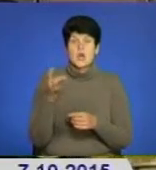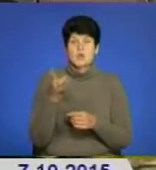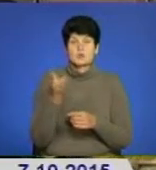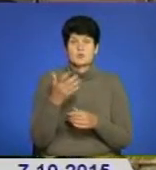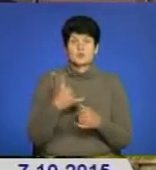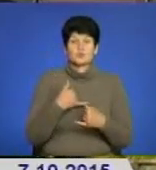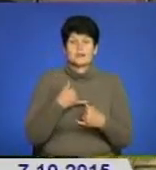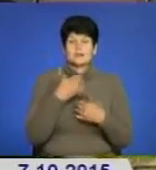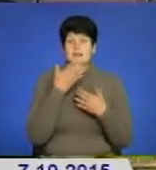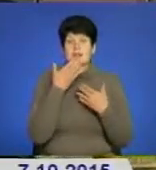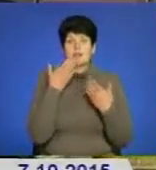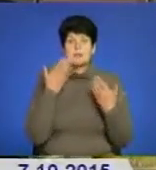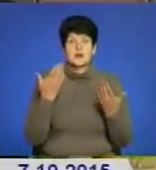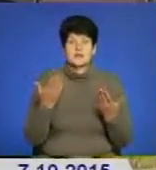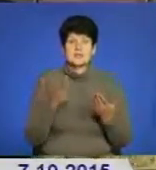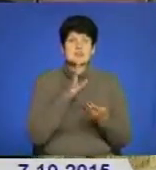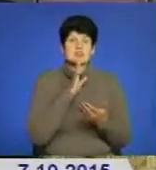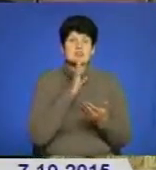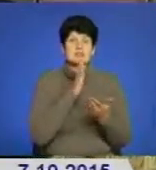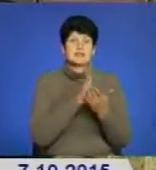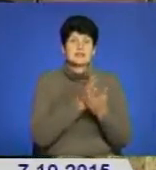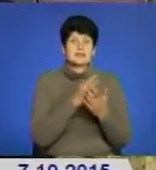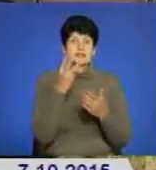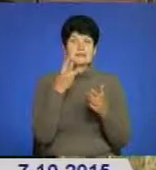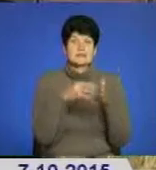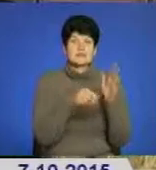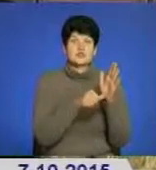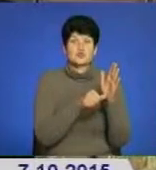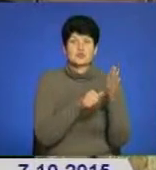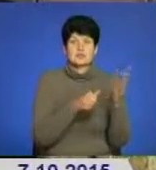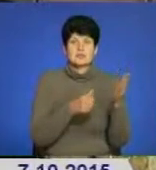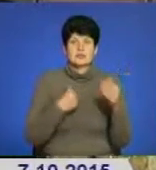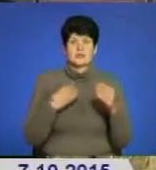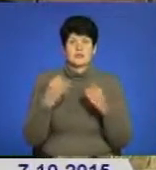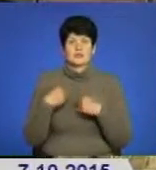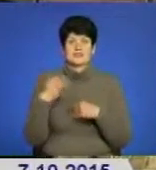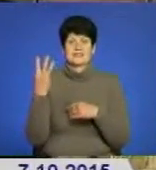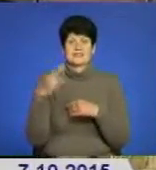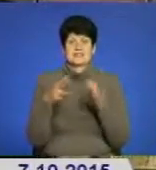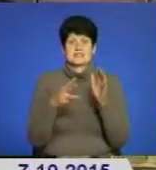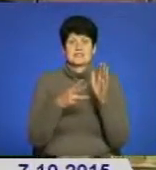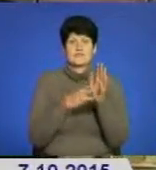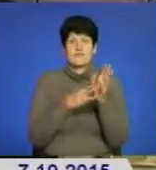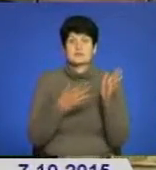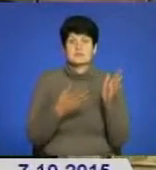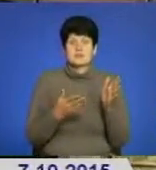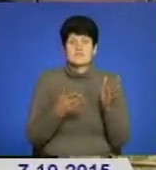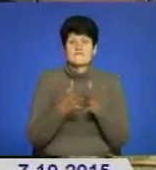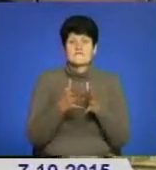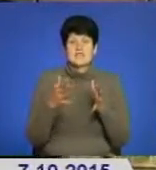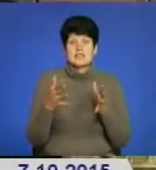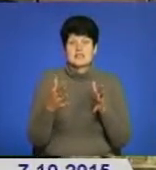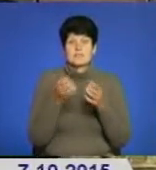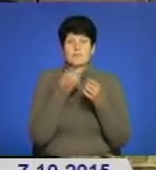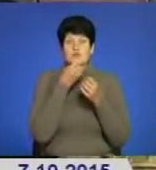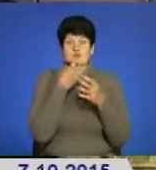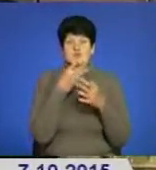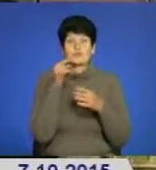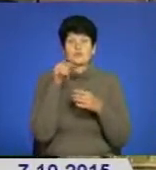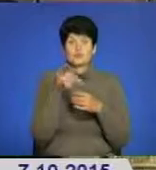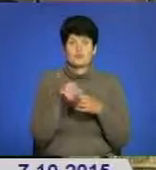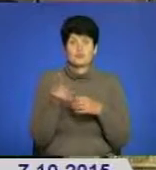нас немає, от дівчата мають, якщо мають 36, а нам видають 38. Тобто великий позитив, великий плюс в тому,